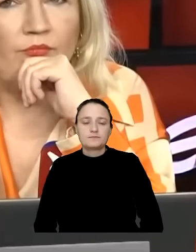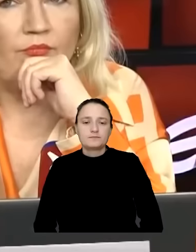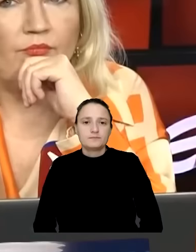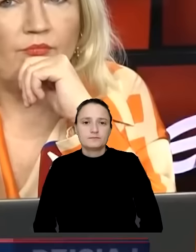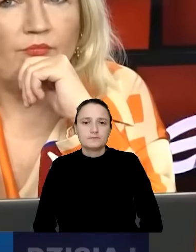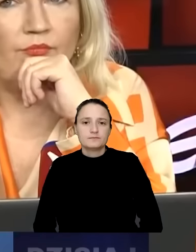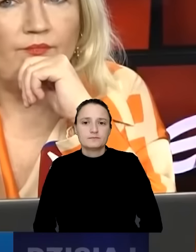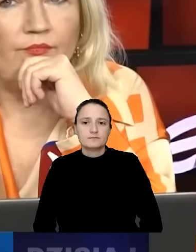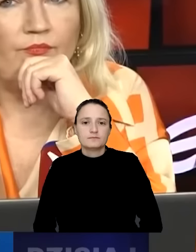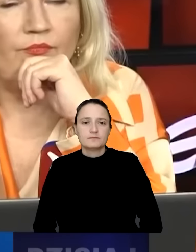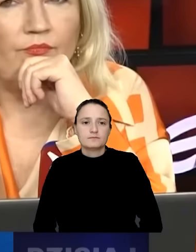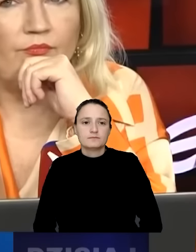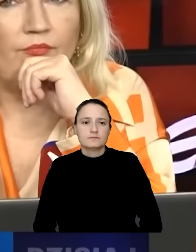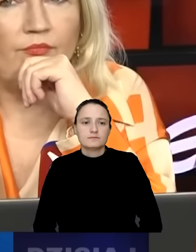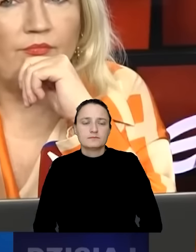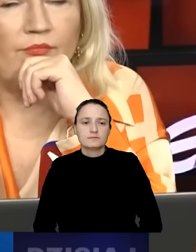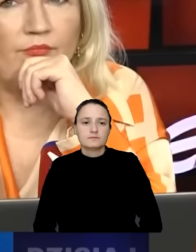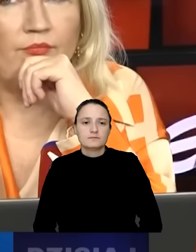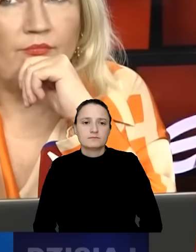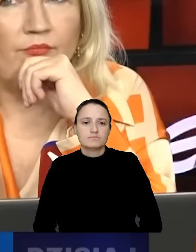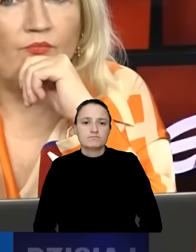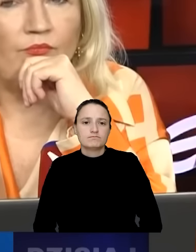Dużo bardziej